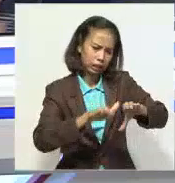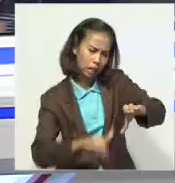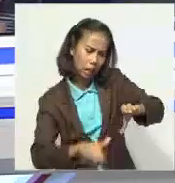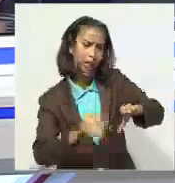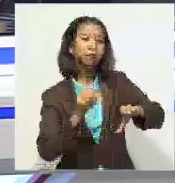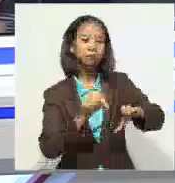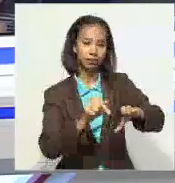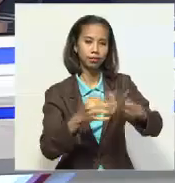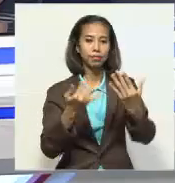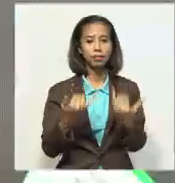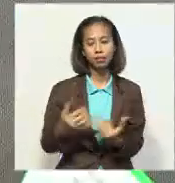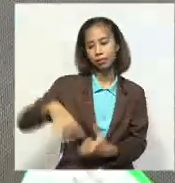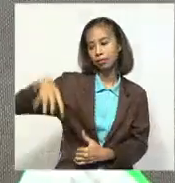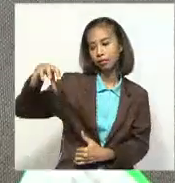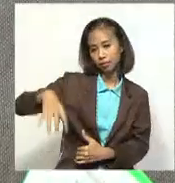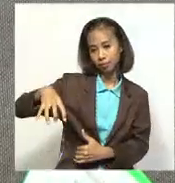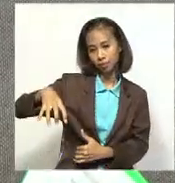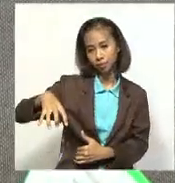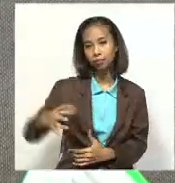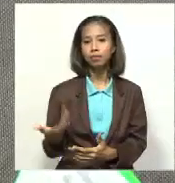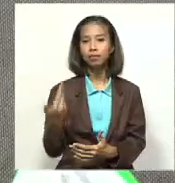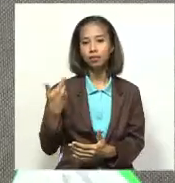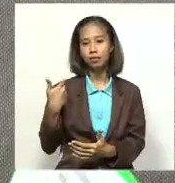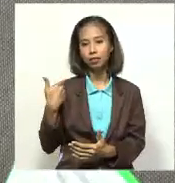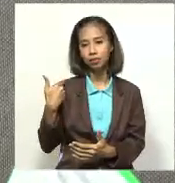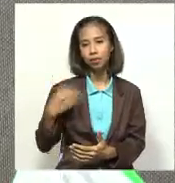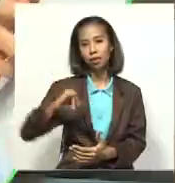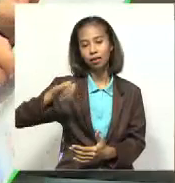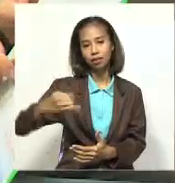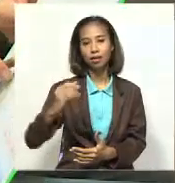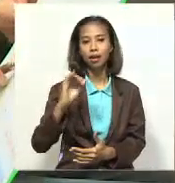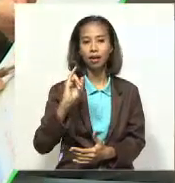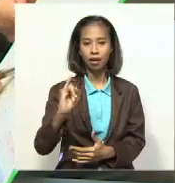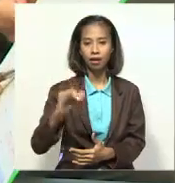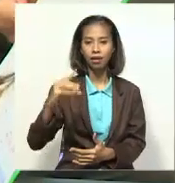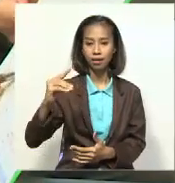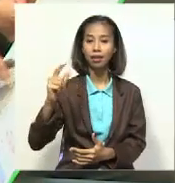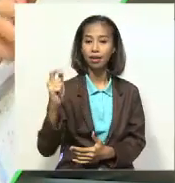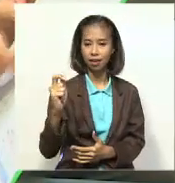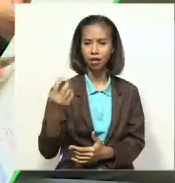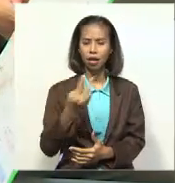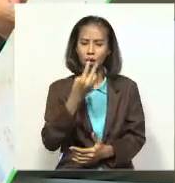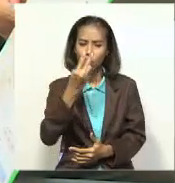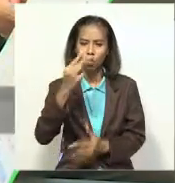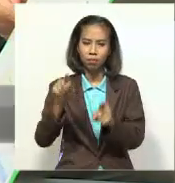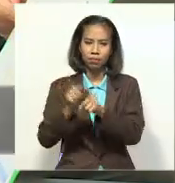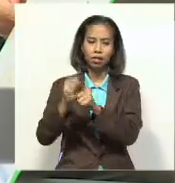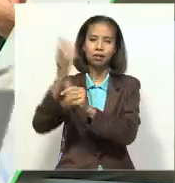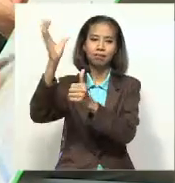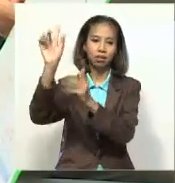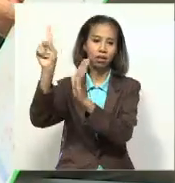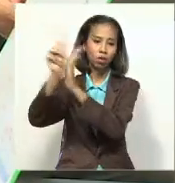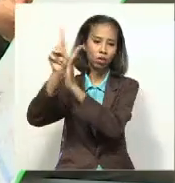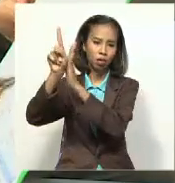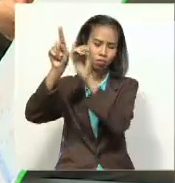ทางสำนักพัฒนาเทคโนโลยีอวกาศและภูมิสารสนเทศหรือว่าจิสดาได้ใช้ดาวเทียมเข้ามาติดตามน้ำท่วมในพื้นที่ภ